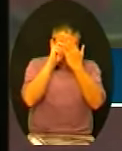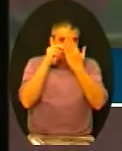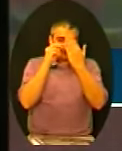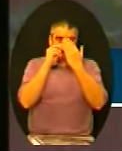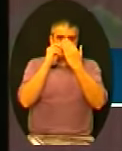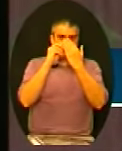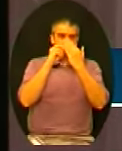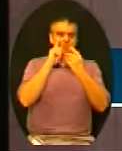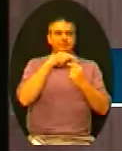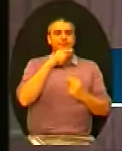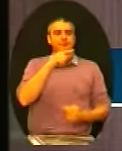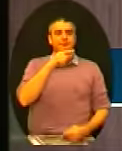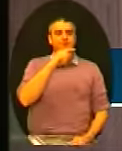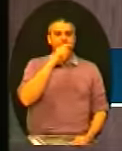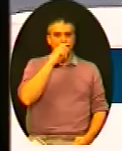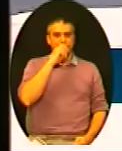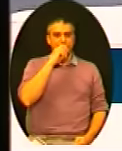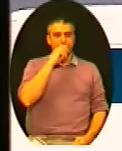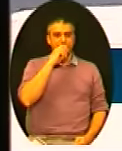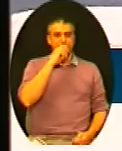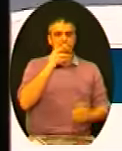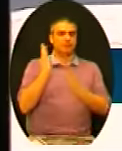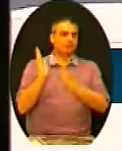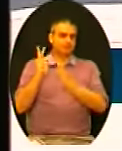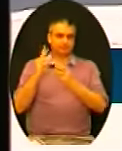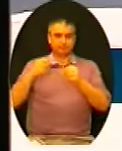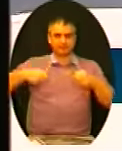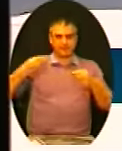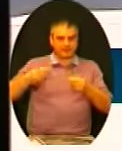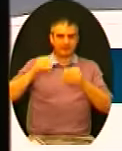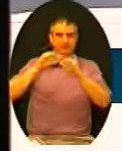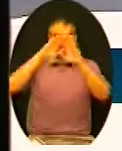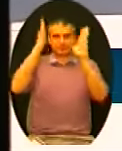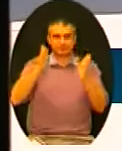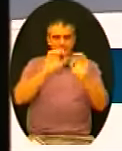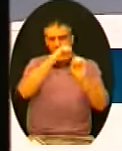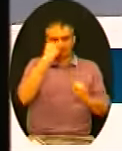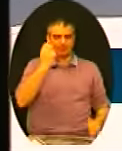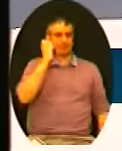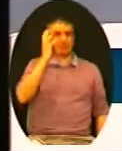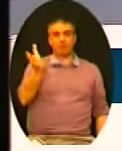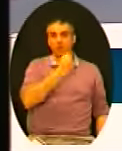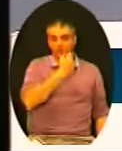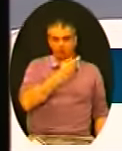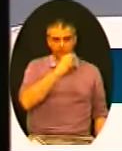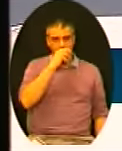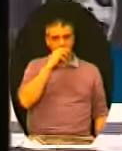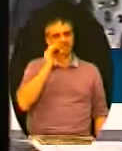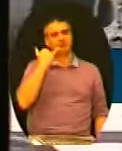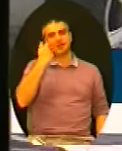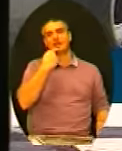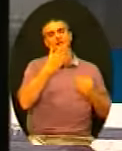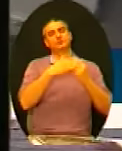והוא מת להגיע לקטע הזה של לסדר את הדברים שלו בתוך הארונית ולהרים את הטלפון לאשתו, הכל